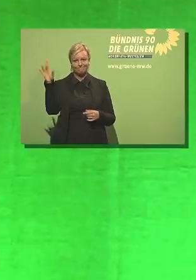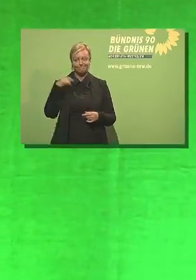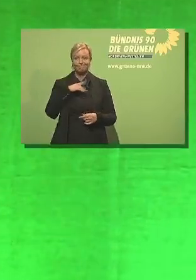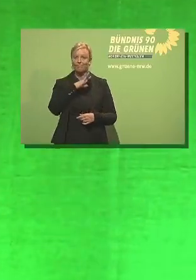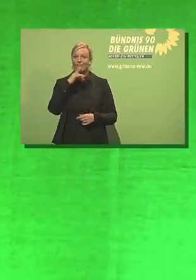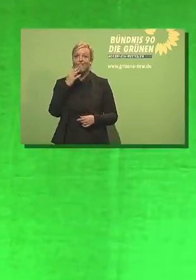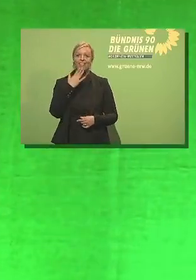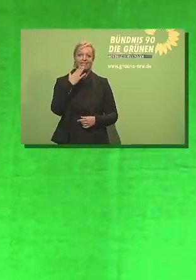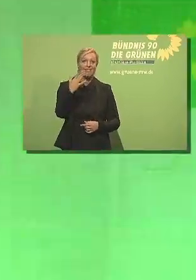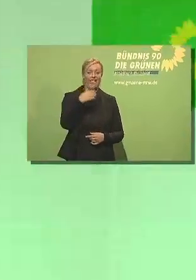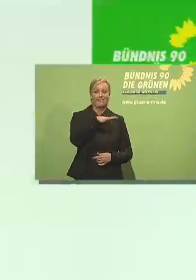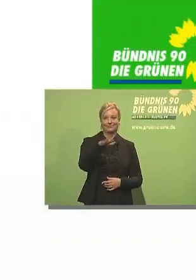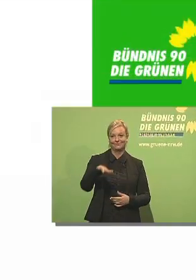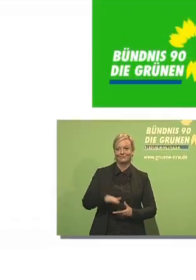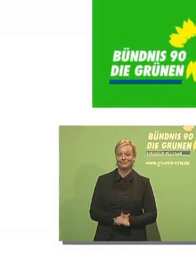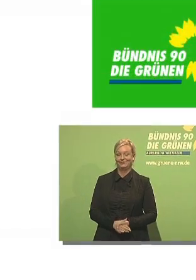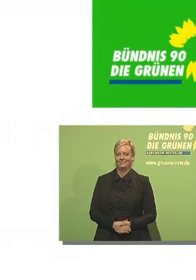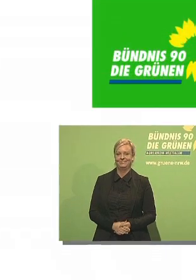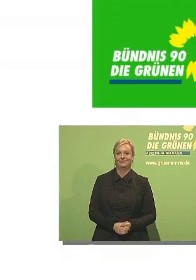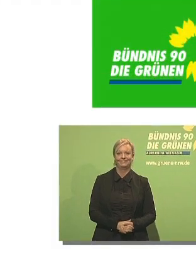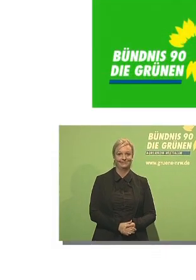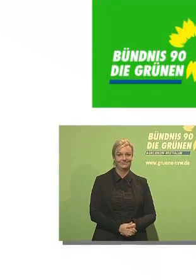alle.